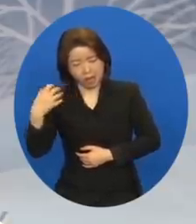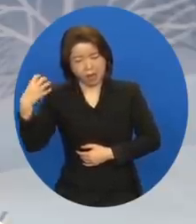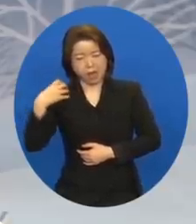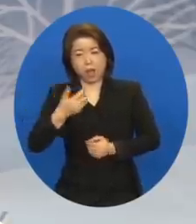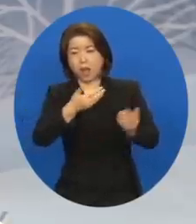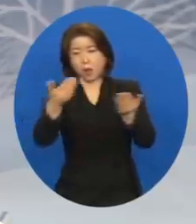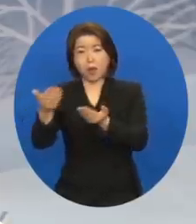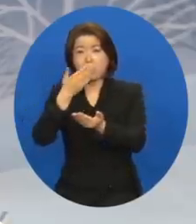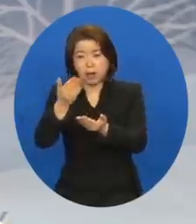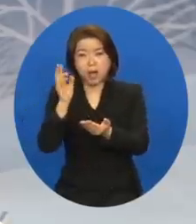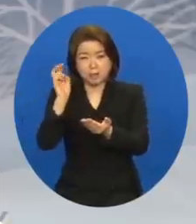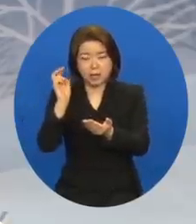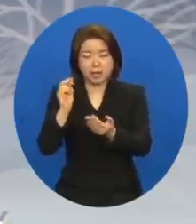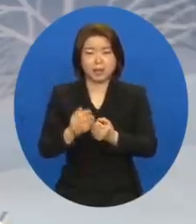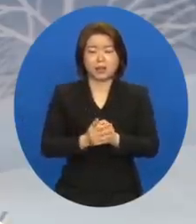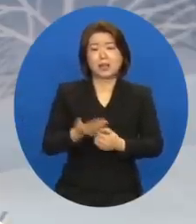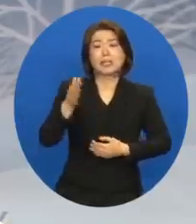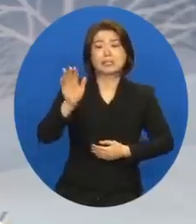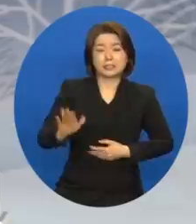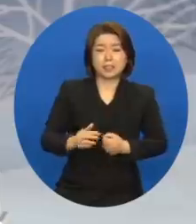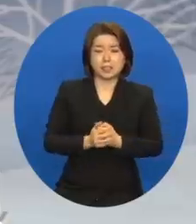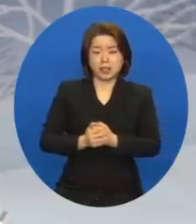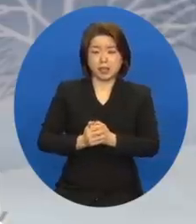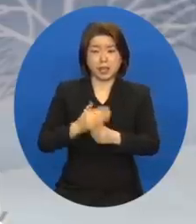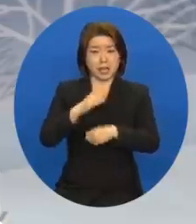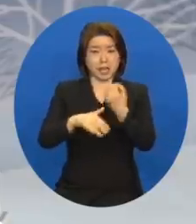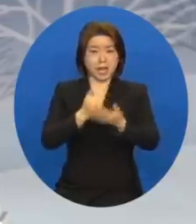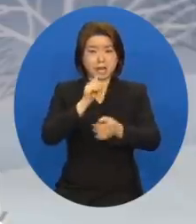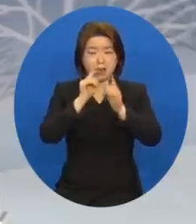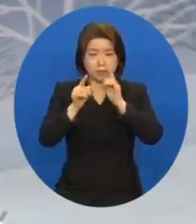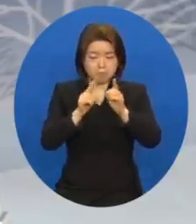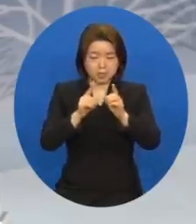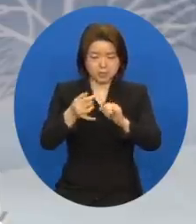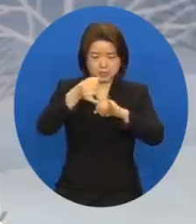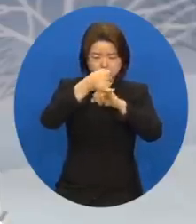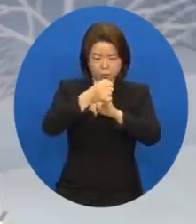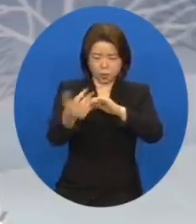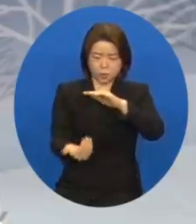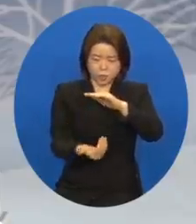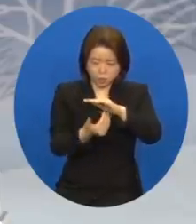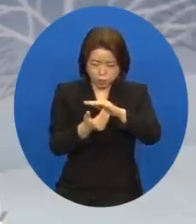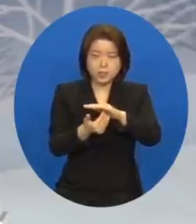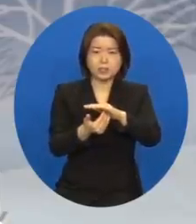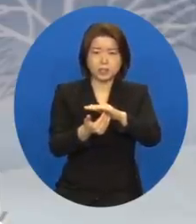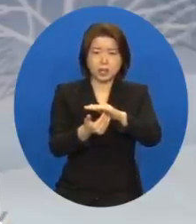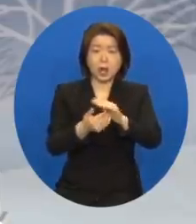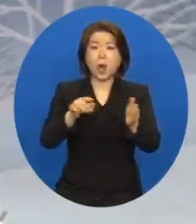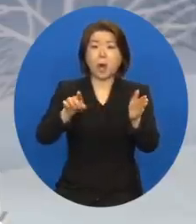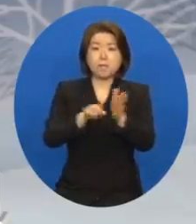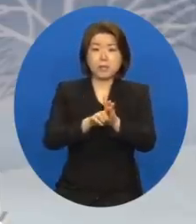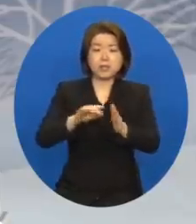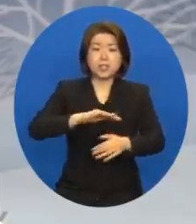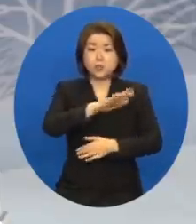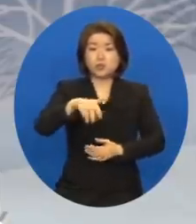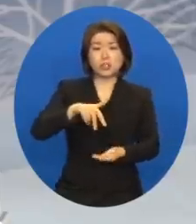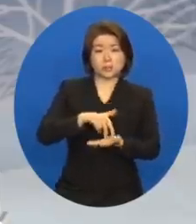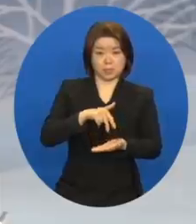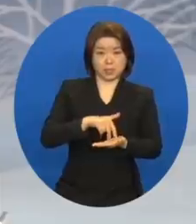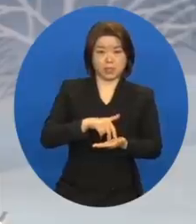할지 모릅니다. 그러나 하나님의 말씀은 반드시 이루어진다고 믿는